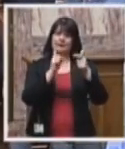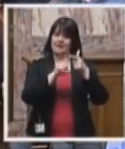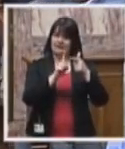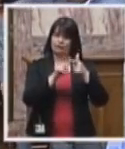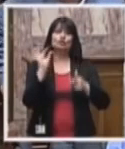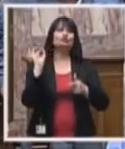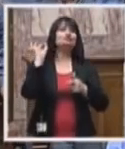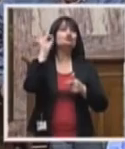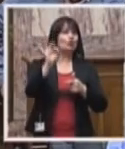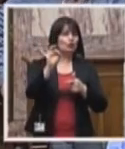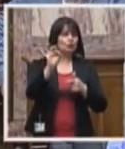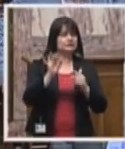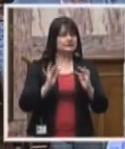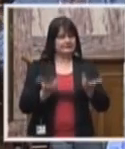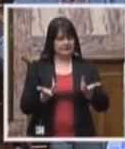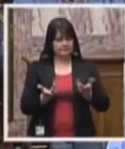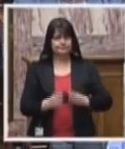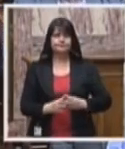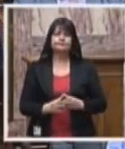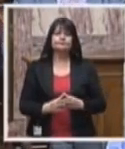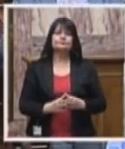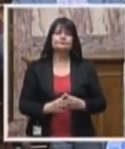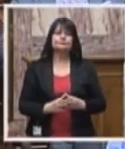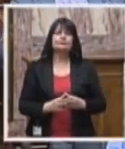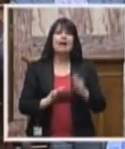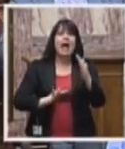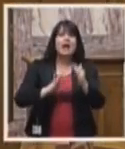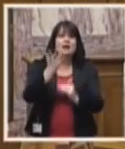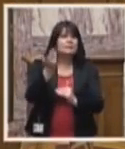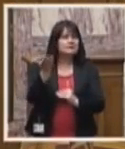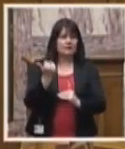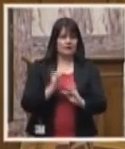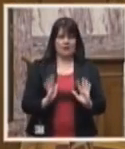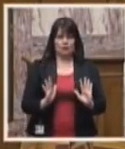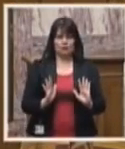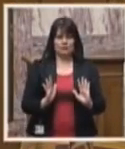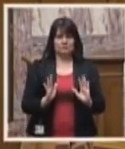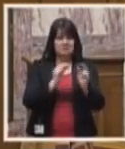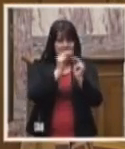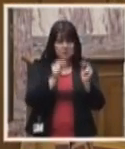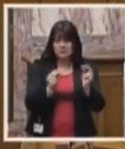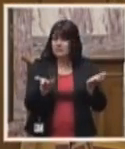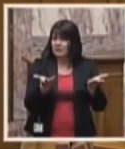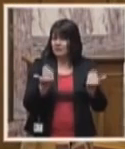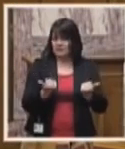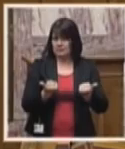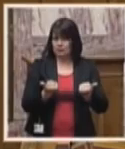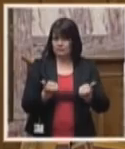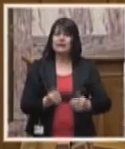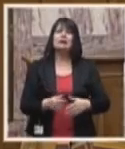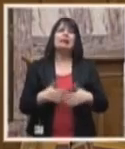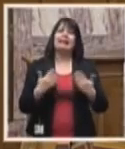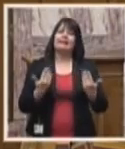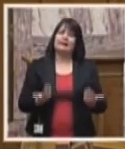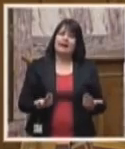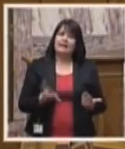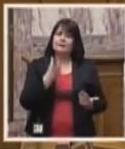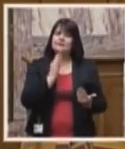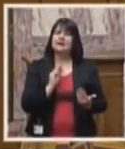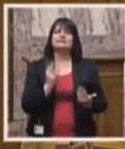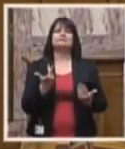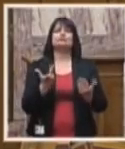στόχος είναι το έλλειμμά μας στο αναπτυξιακό μοντέλο. Δηλαδή, να πάμε σε ένα μοντέλο ανάπτυξης που